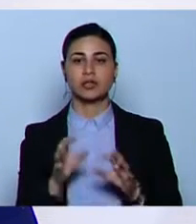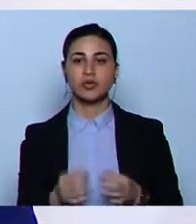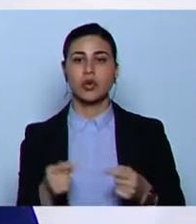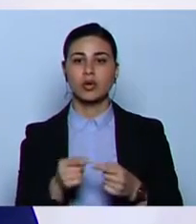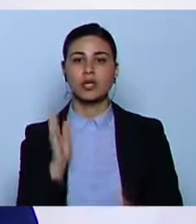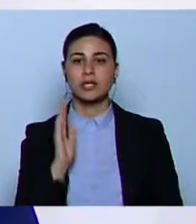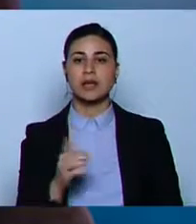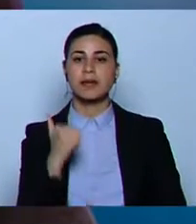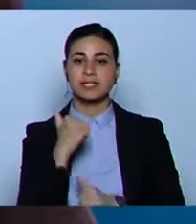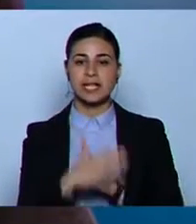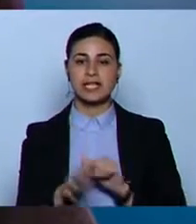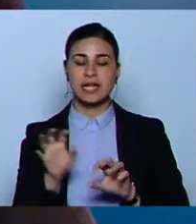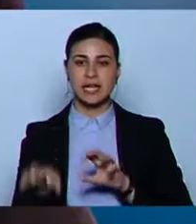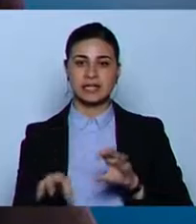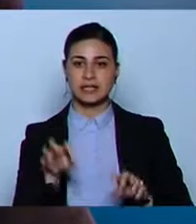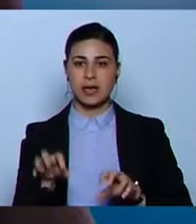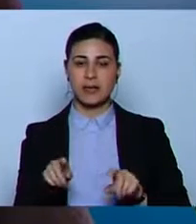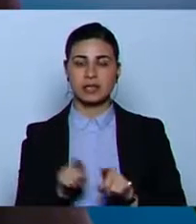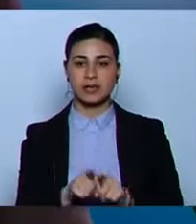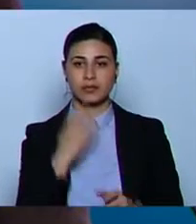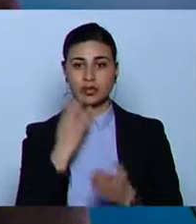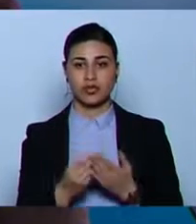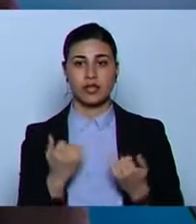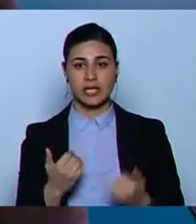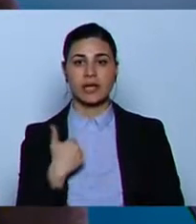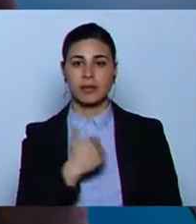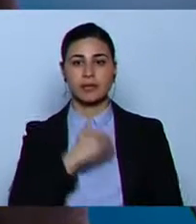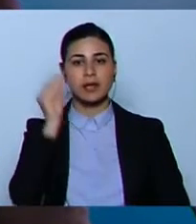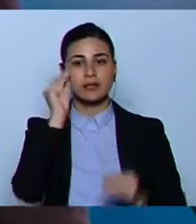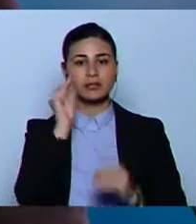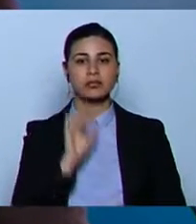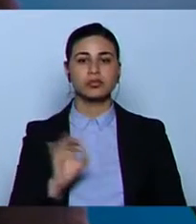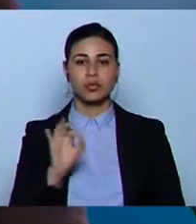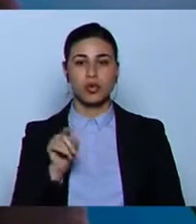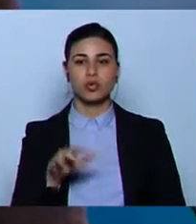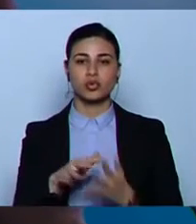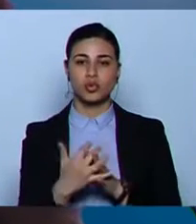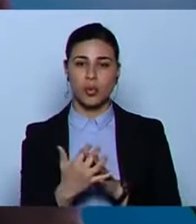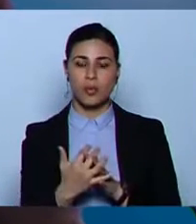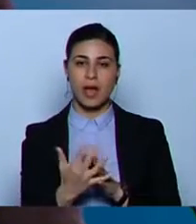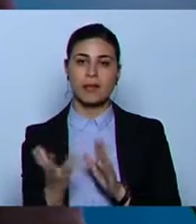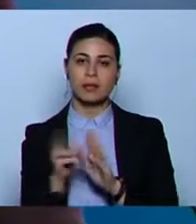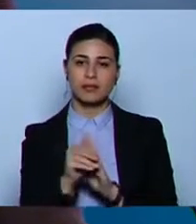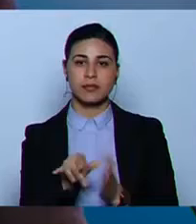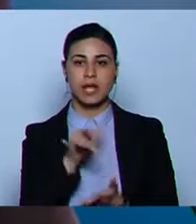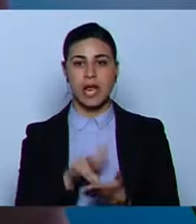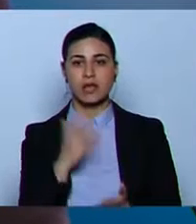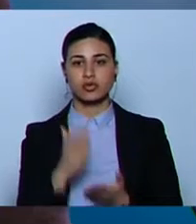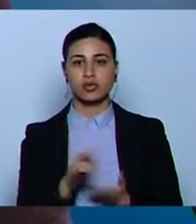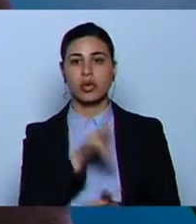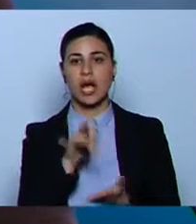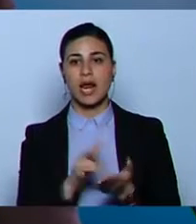გულისხმობს ცენტრალიზებას, ეს გულისხმობს იმას, რომ ჩვენ ახლა რაც არ უნდა ვიმსჯელოთ იმაზე, სოფლებში შევტენით ქალაქს, თუ ქალაქში